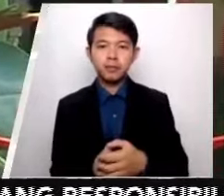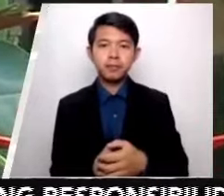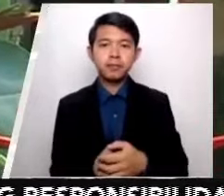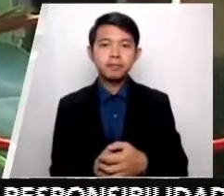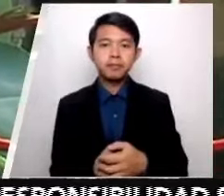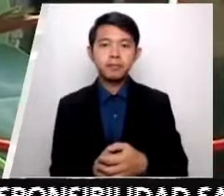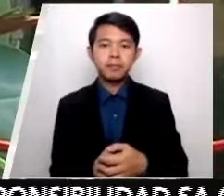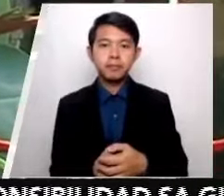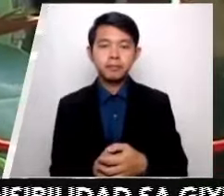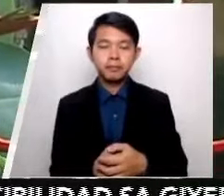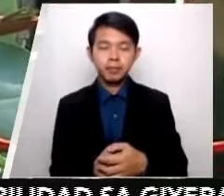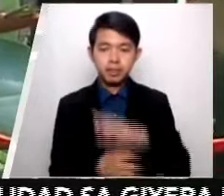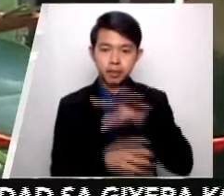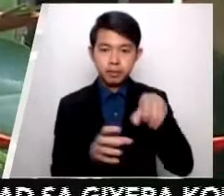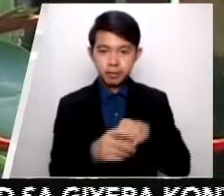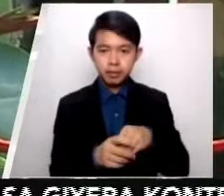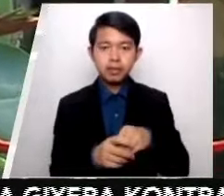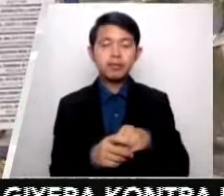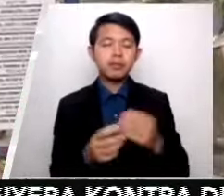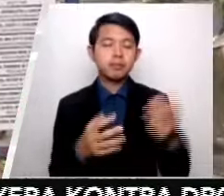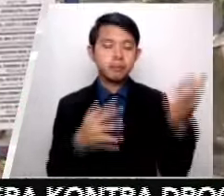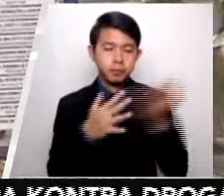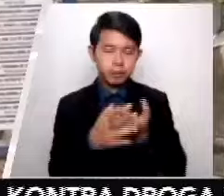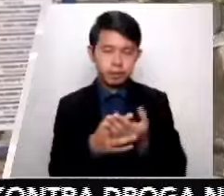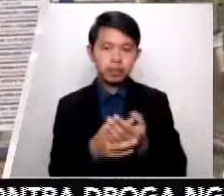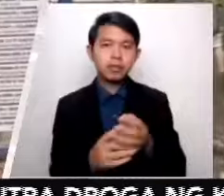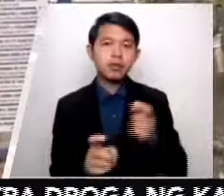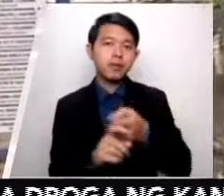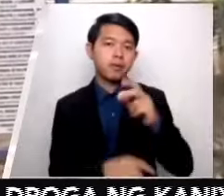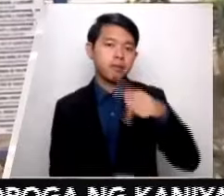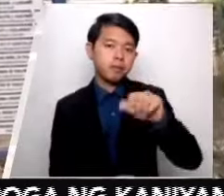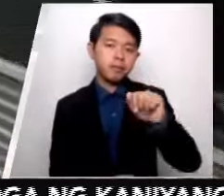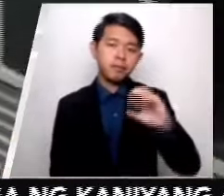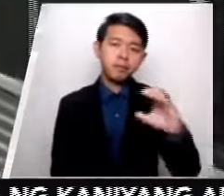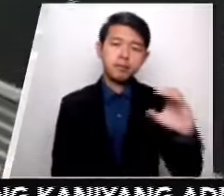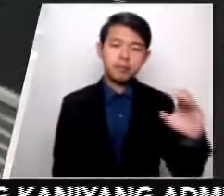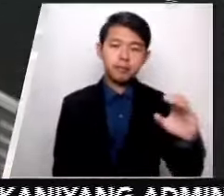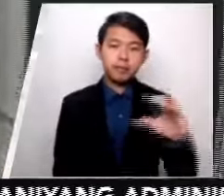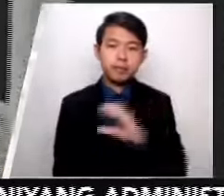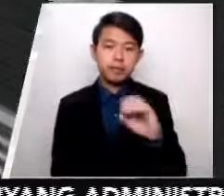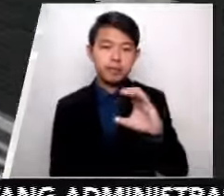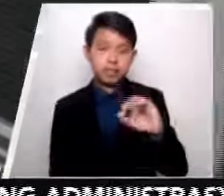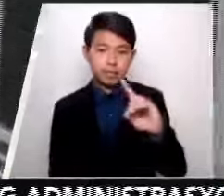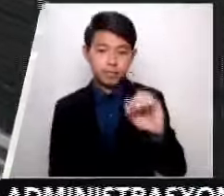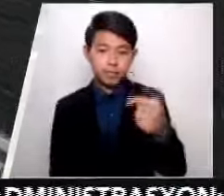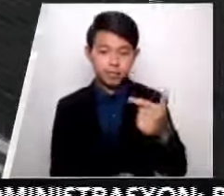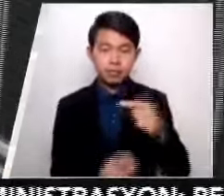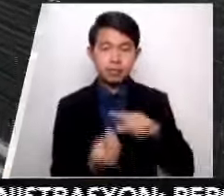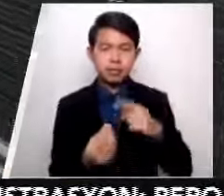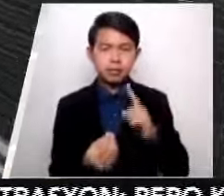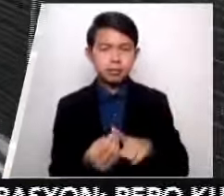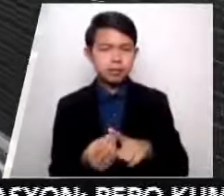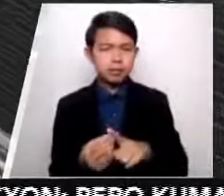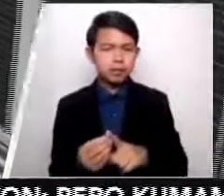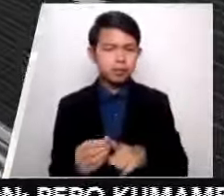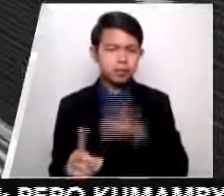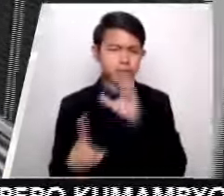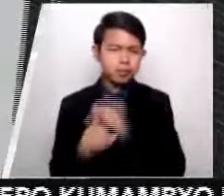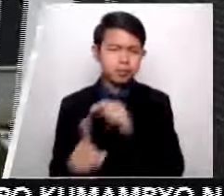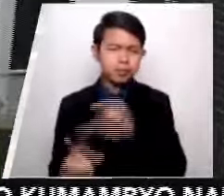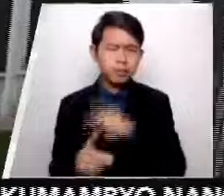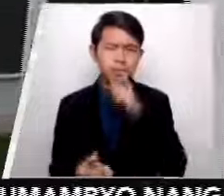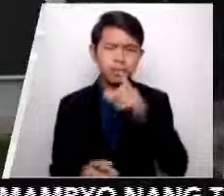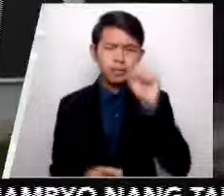ng Presidential Anti-Organized Crime Commission o PAOC at PNP-CIDG, kaugnay ng niraid na Lucky South 99 Pogo sa